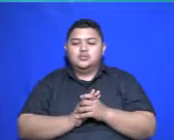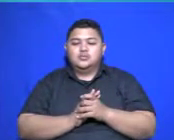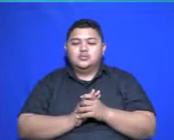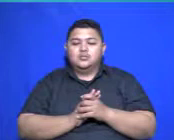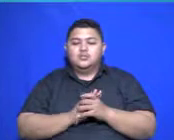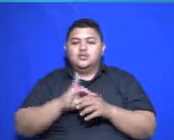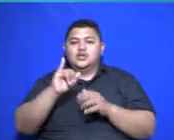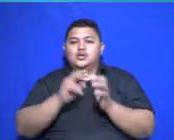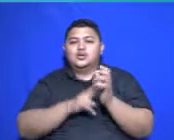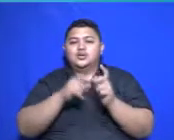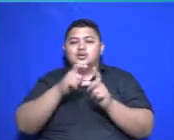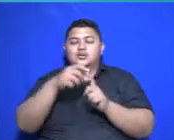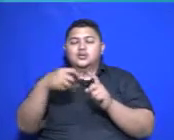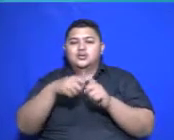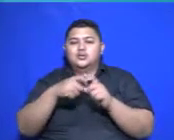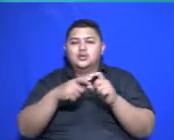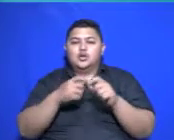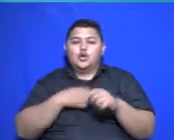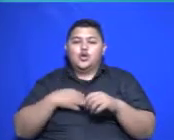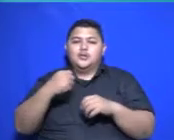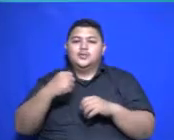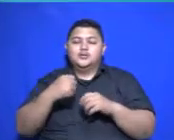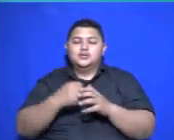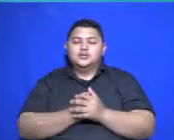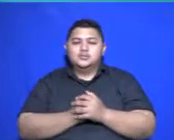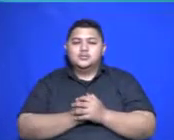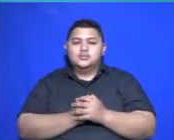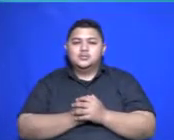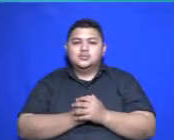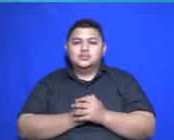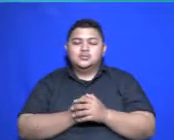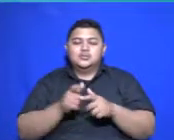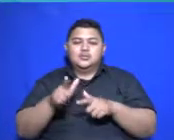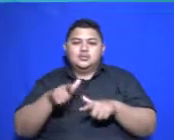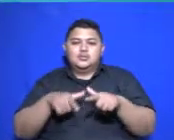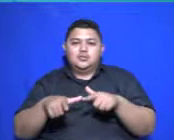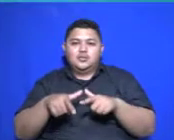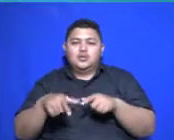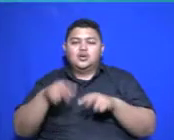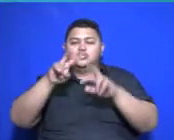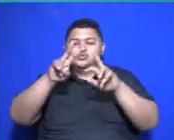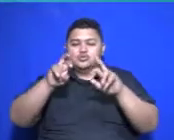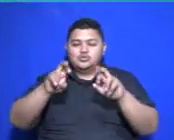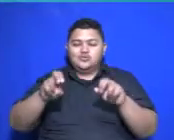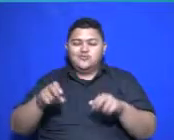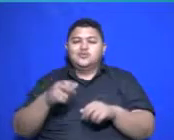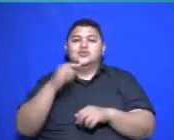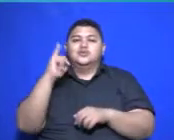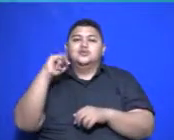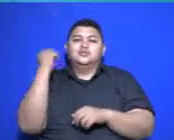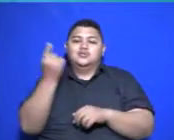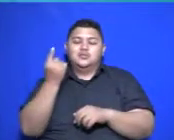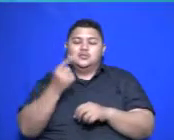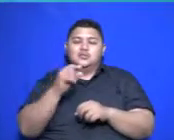indeks optimisme yang dikeluarkan Gallup, sebuah lembaga survei internasional. Tingkat